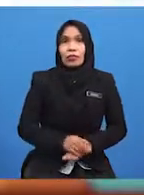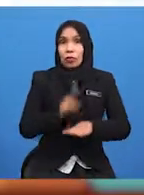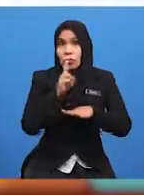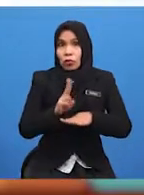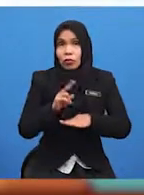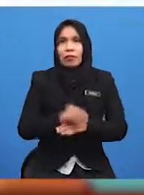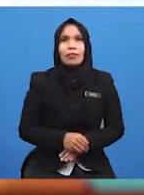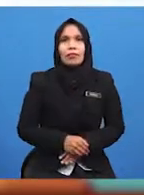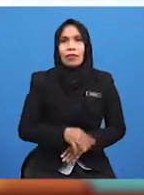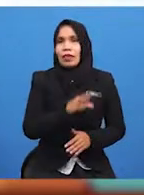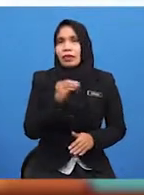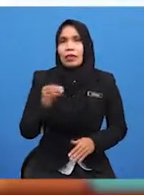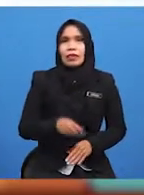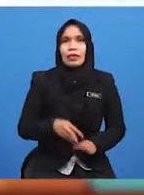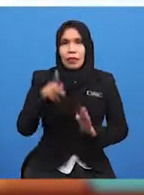murid-murid